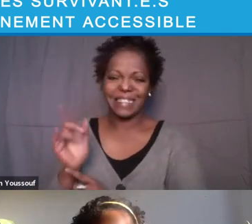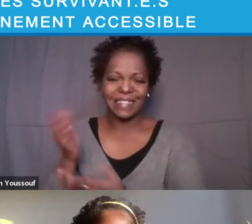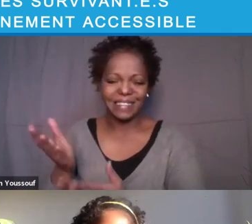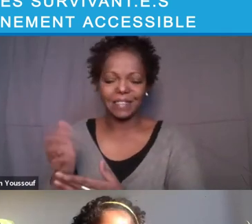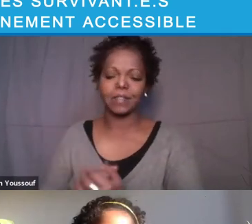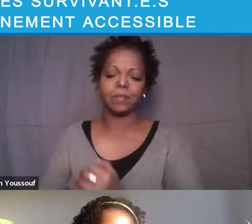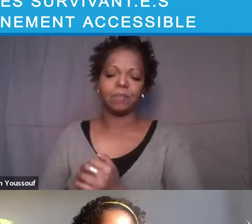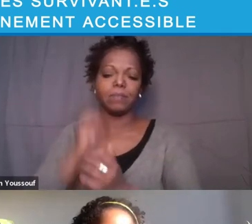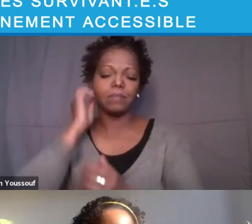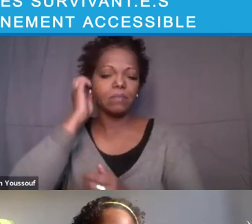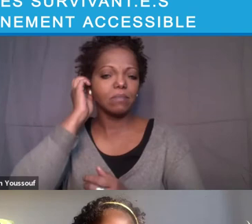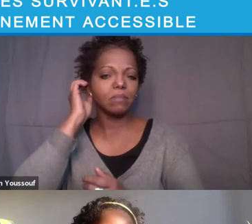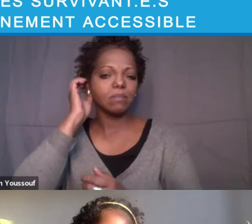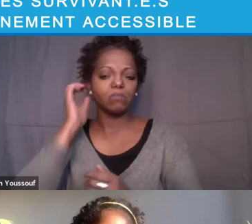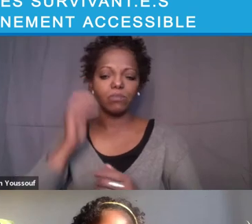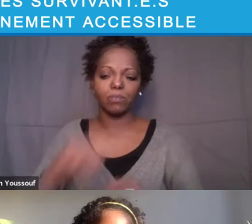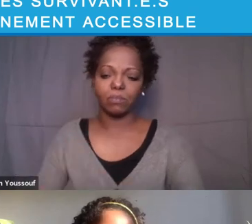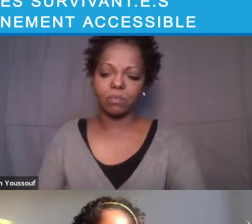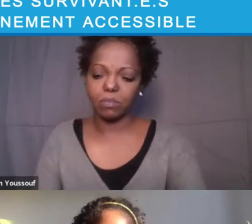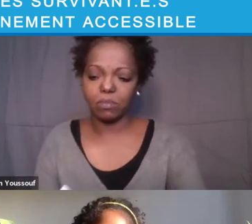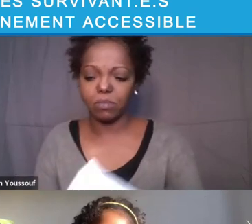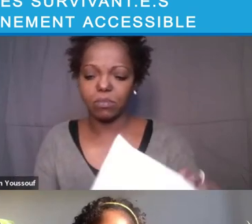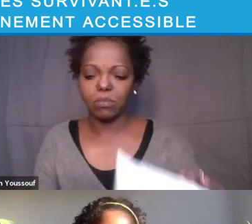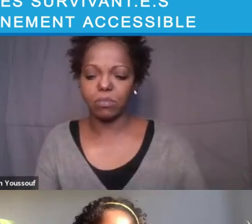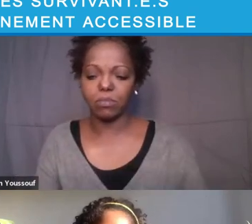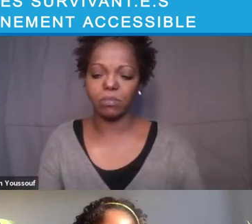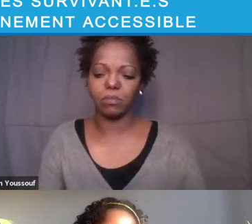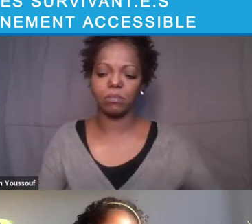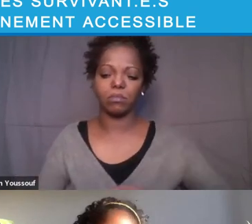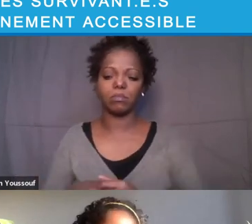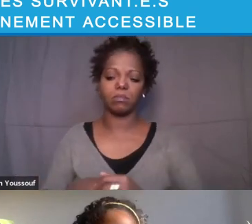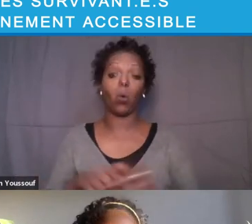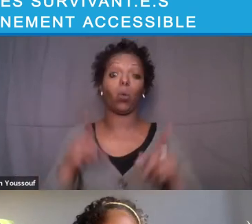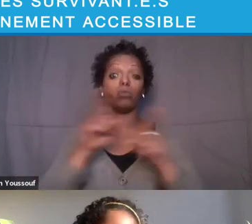été habitués comme ça, donc ils pensent que c'est normal, que c'est correct.